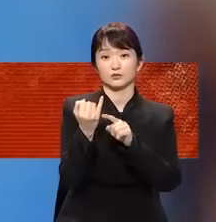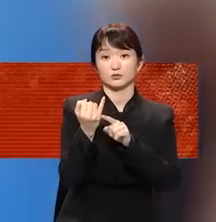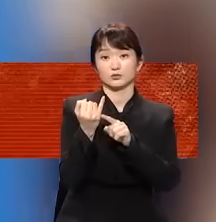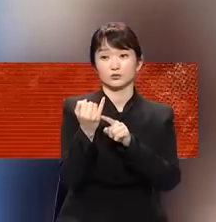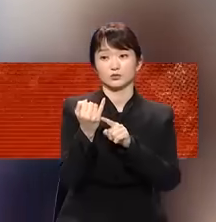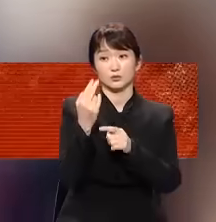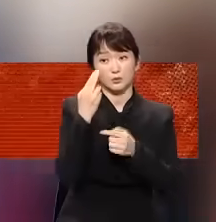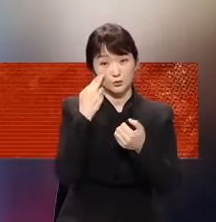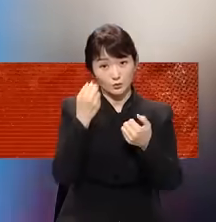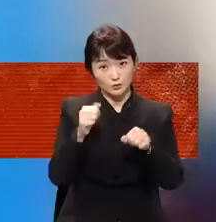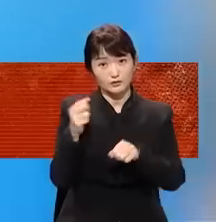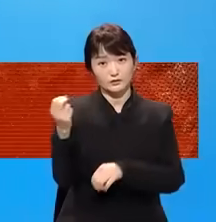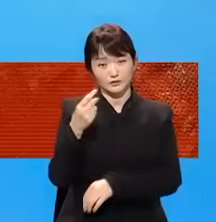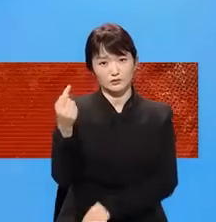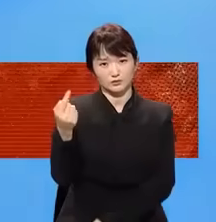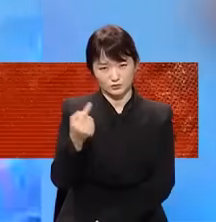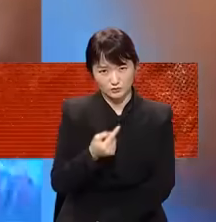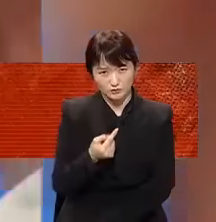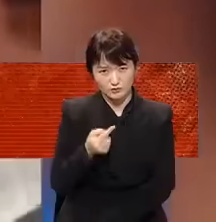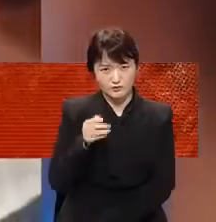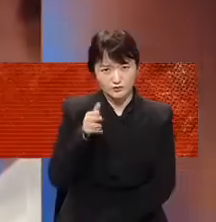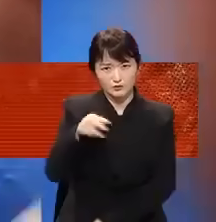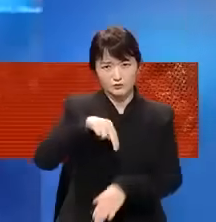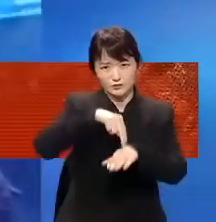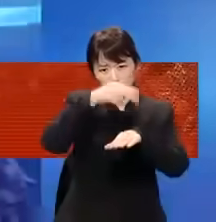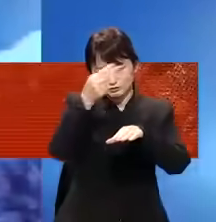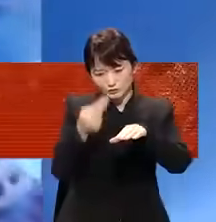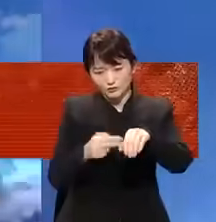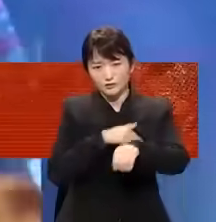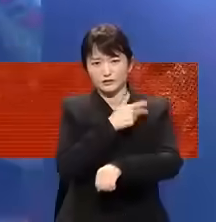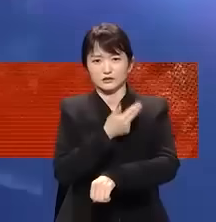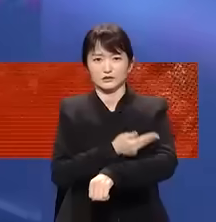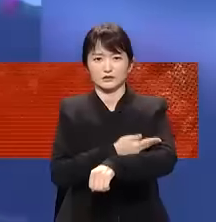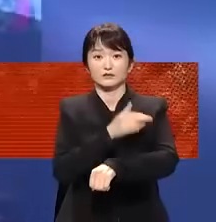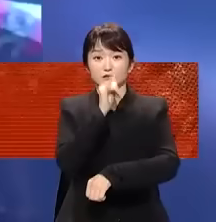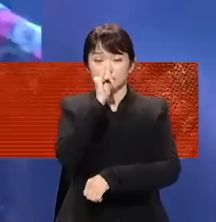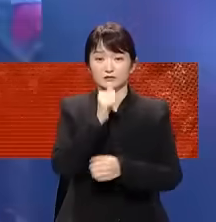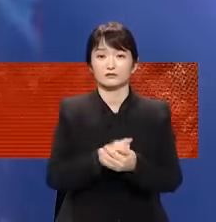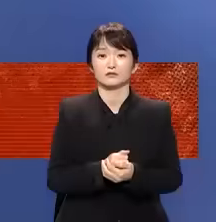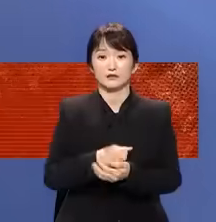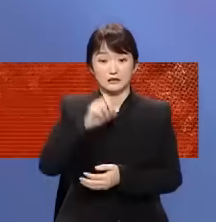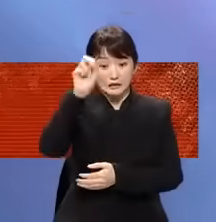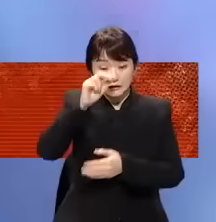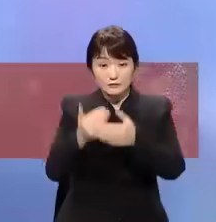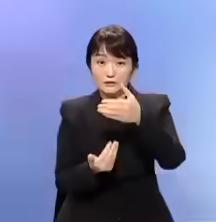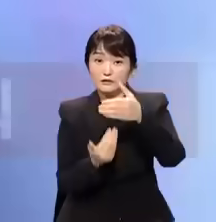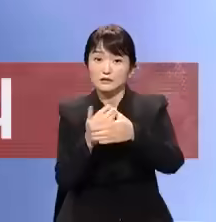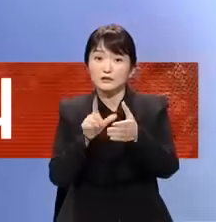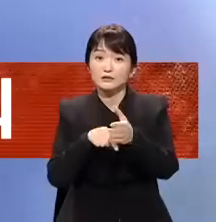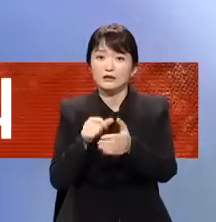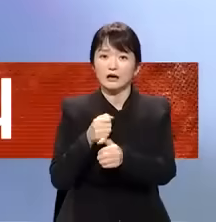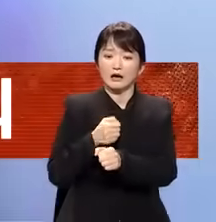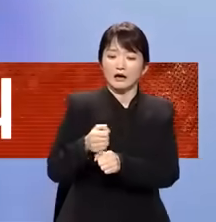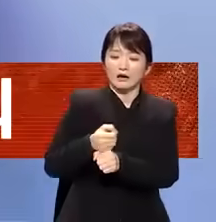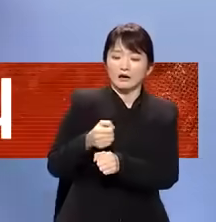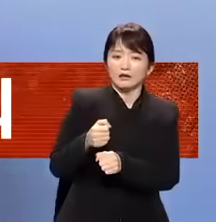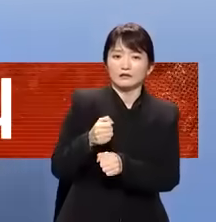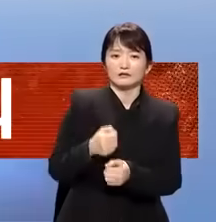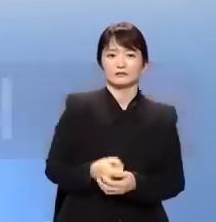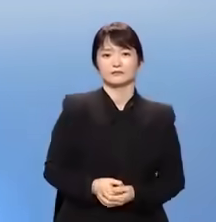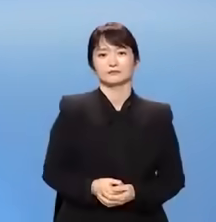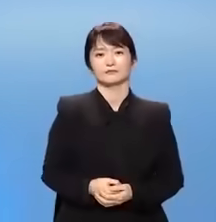여성이 공연을 자주 해왔고 또 전문 다이빙 자격증까지 있었는데요 이런 돌발 상황에선 당황할 수밖에